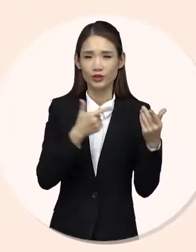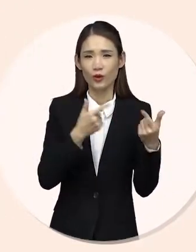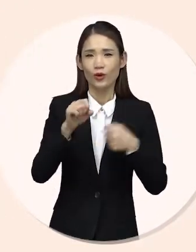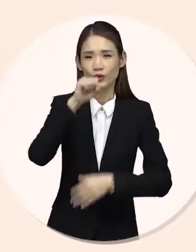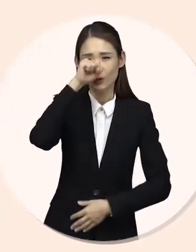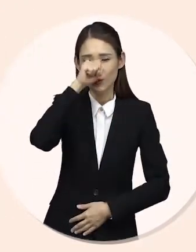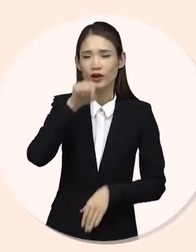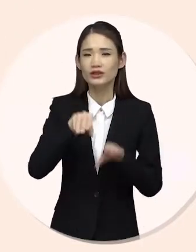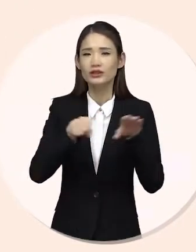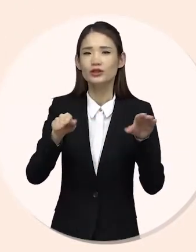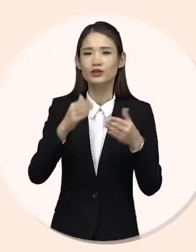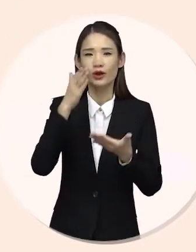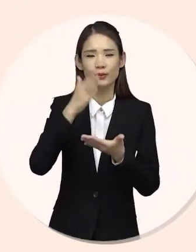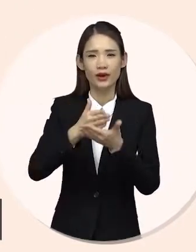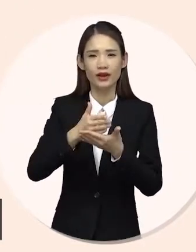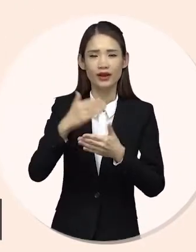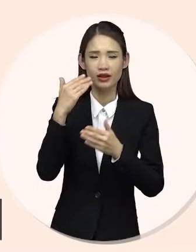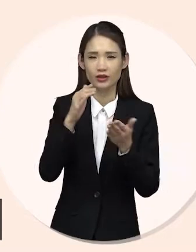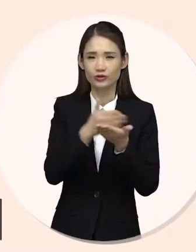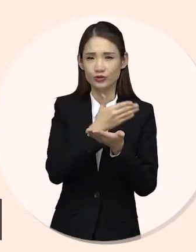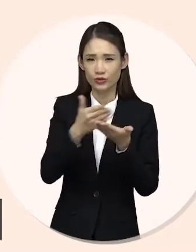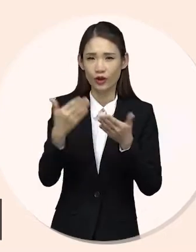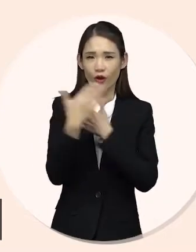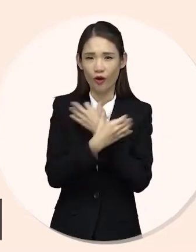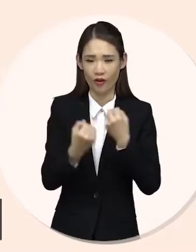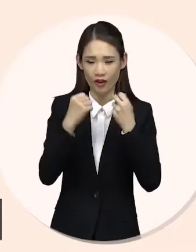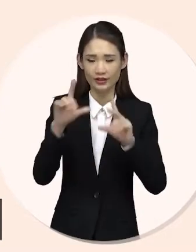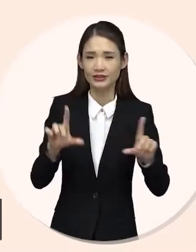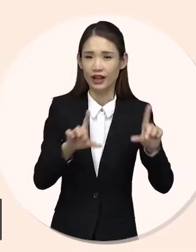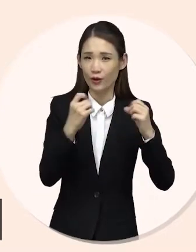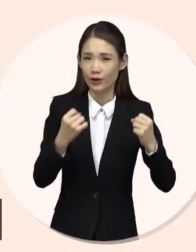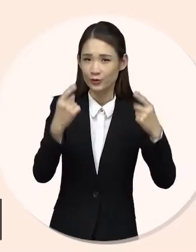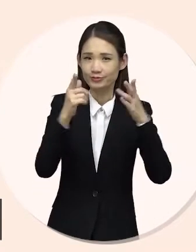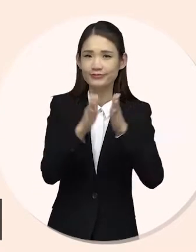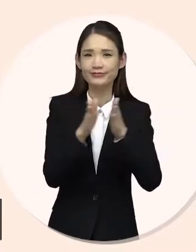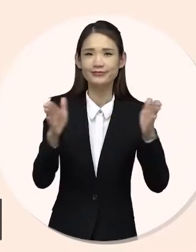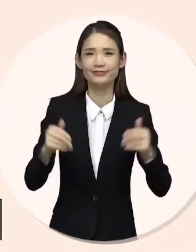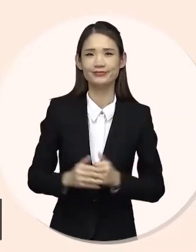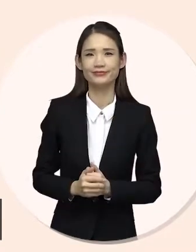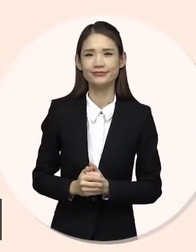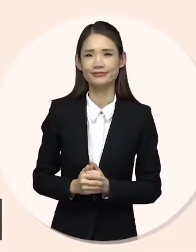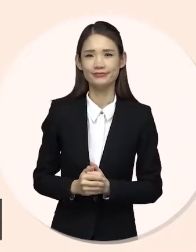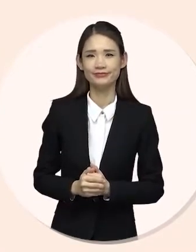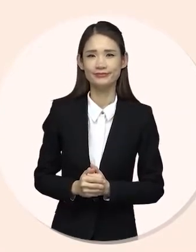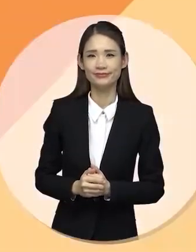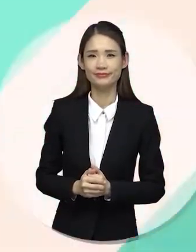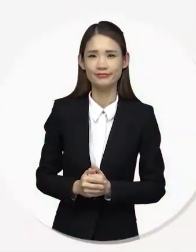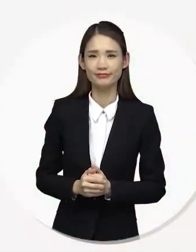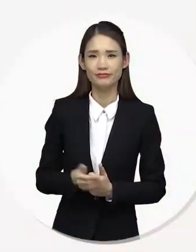무엇이 옳은 기준인지 아는 것만으로 건강한 대학 생활은 이미 시작되고 있는 것입니다.